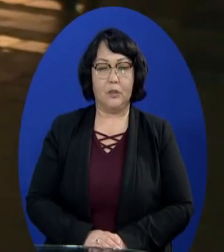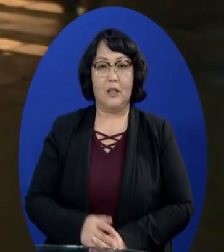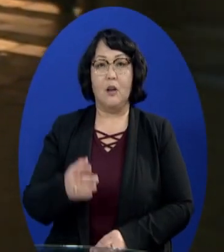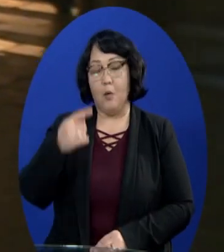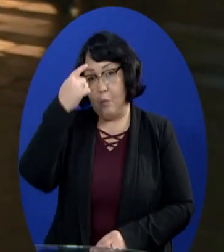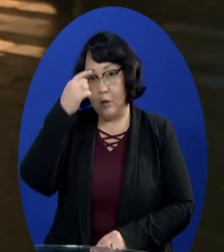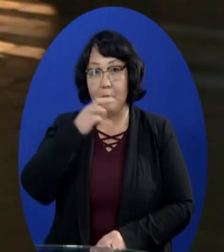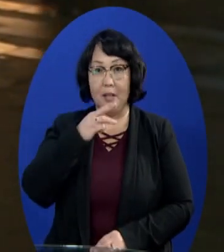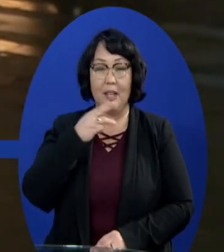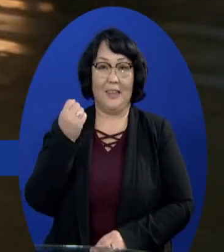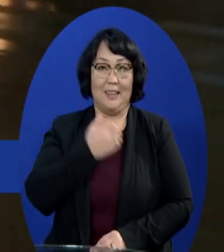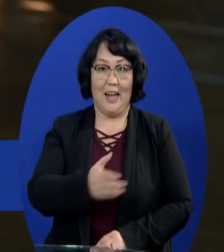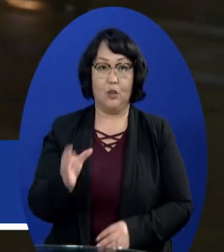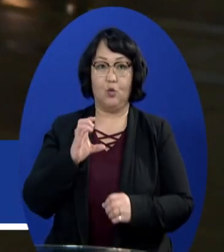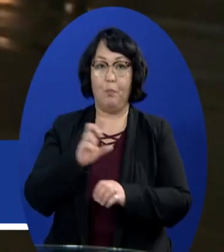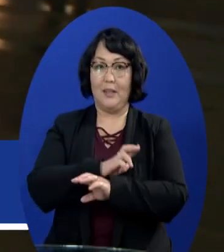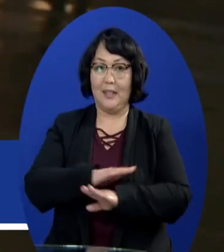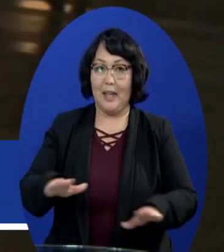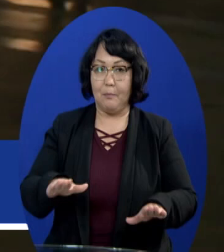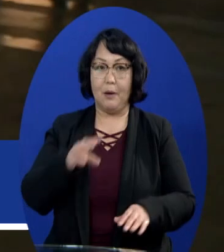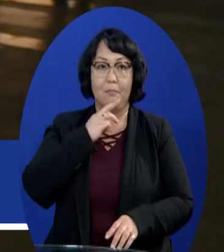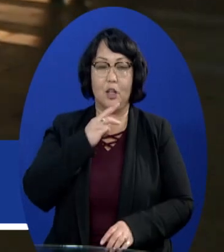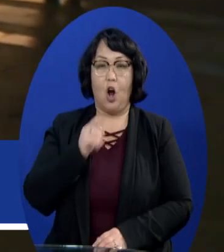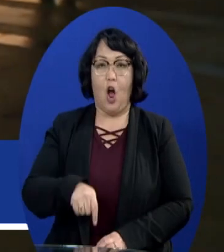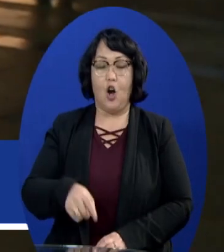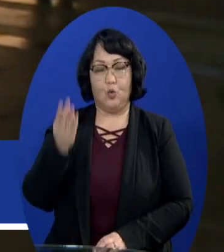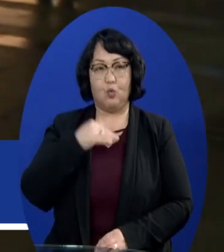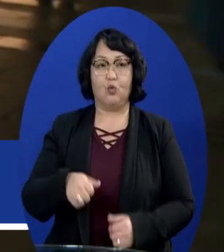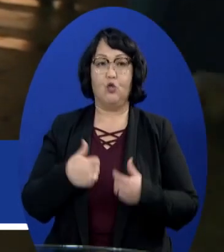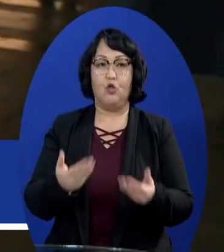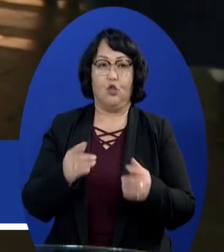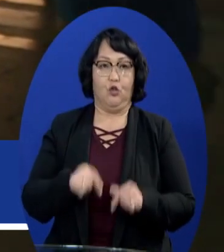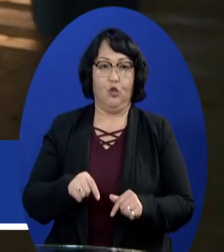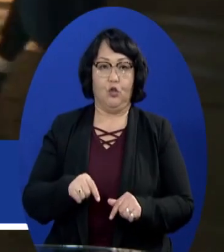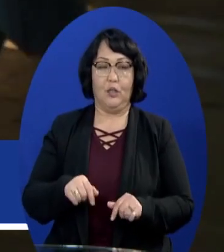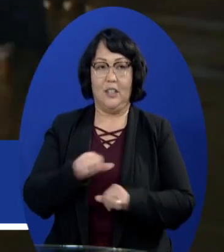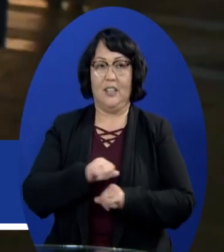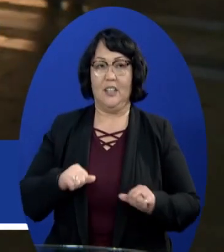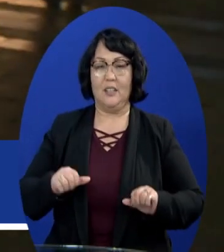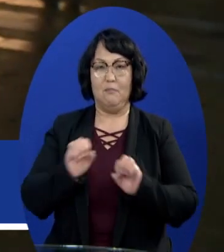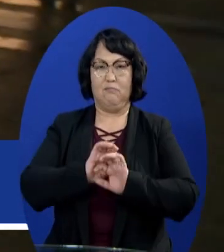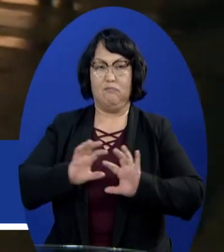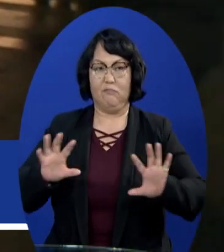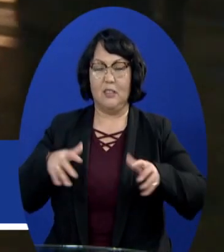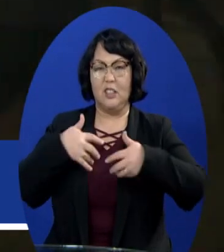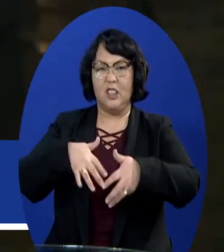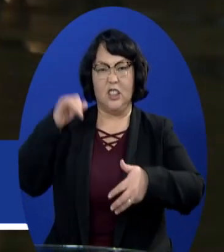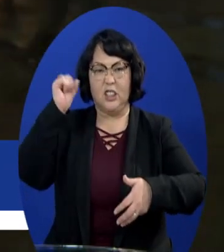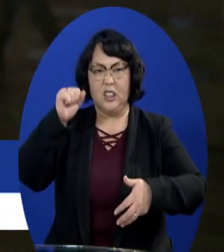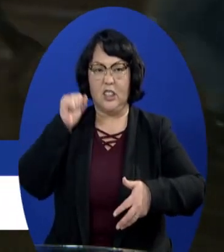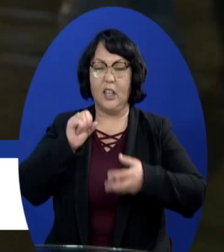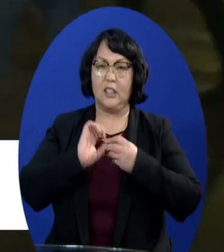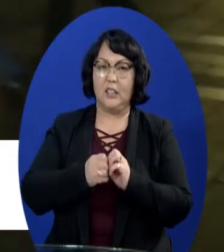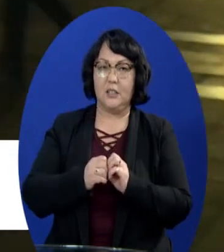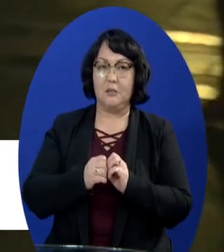Үзэгчдээ Монголын мэдээ та бүхэнд талбай дээрээс одоо мэдээллийг шууд хүргэж байна. Тэгэхээр өнөөдөр бол одоо олон нийт үйлс нөхцөл байдлаа холбогдуулан эсэргүүцлээ